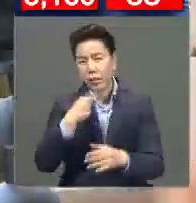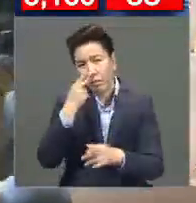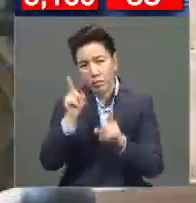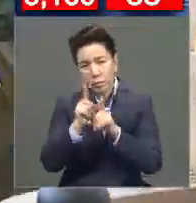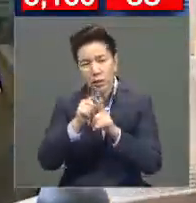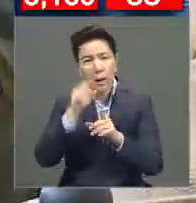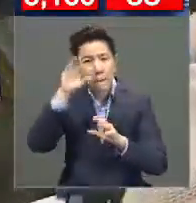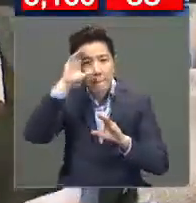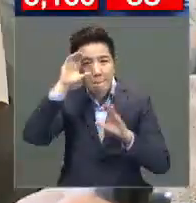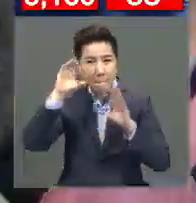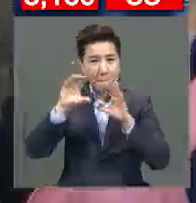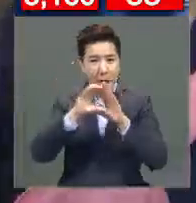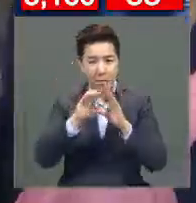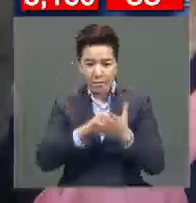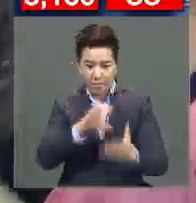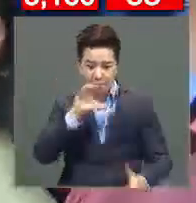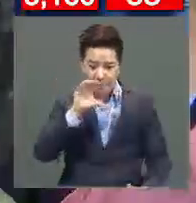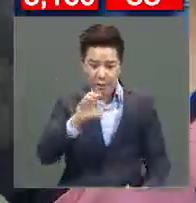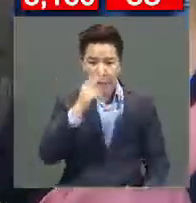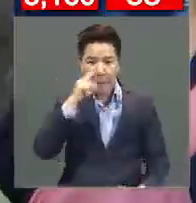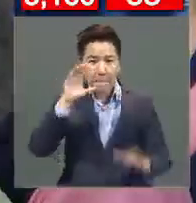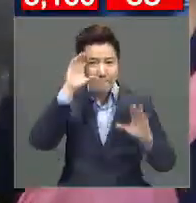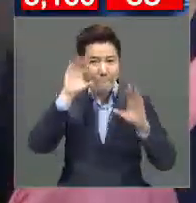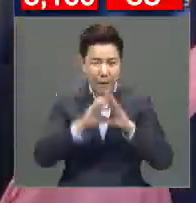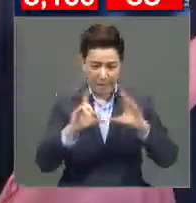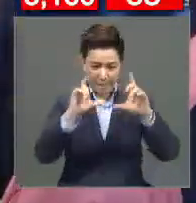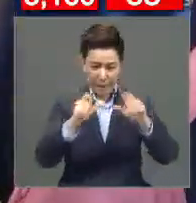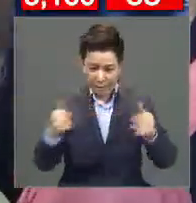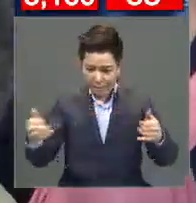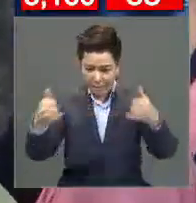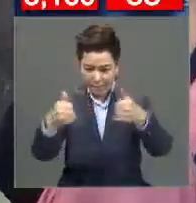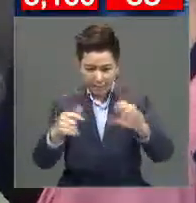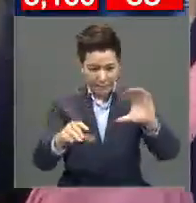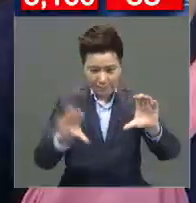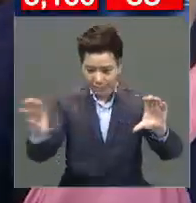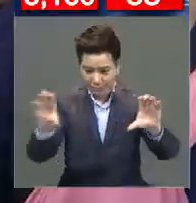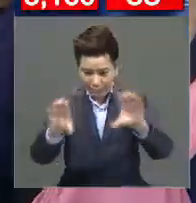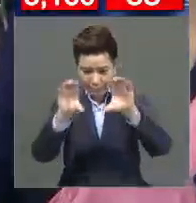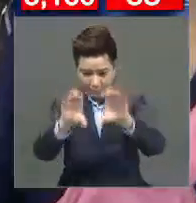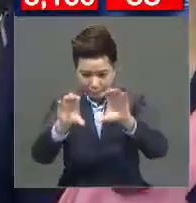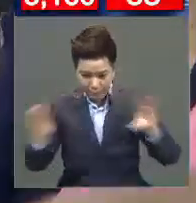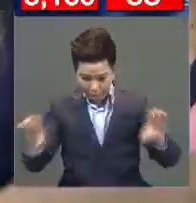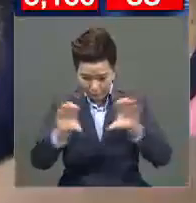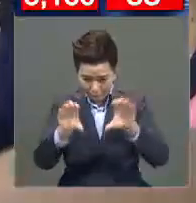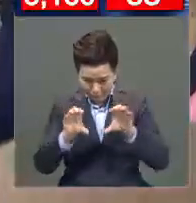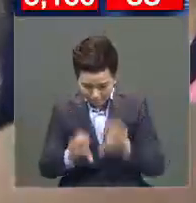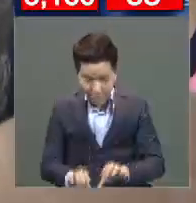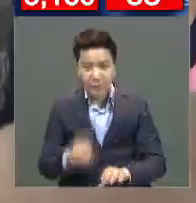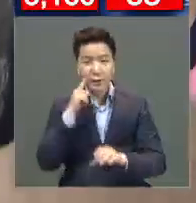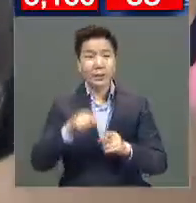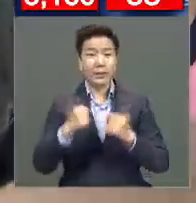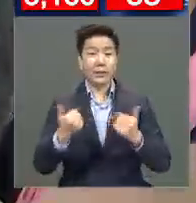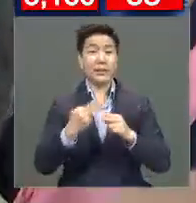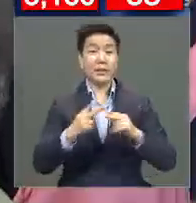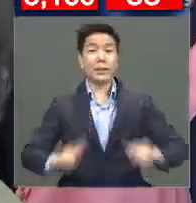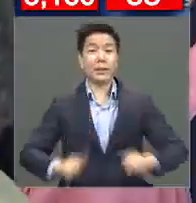าเขามีการเผยแพร่ภาพไปในสื่อต่างๆเป็นภาพถ่ายรูปคู่กันของแกนนำกลุ่มผู้ชุมนุม2กลุ่มเนี่ยนะคะคุณพุทธิพง